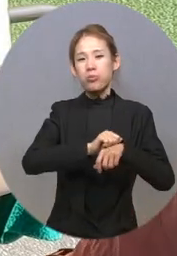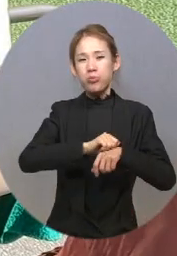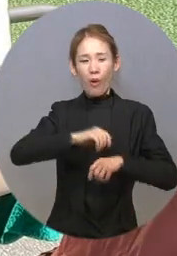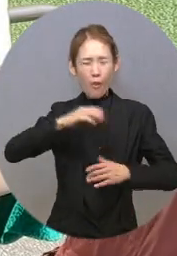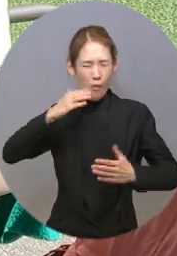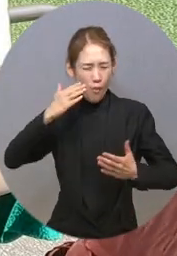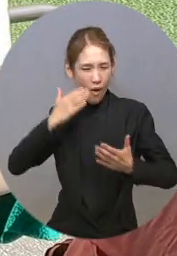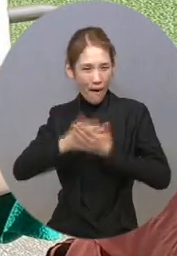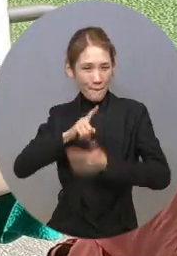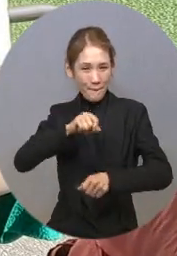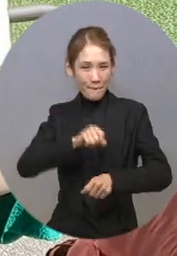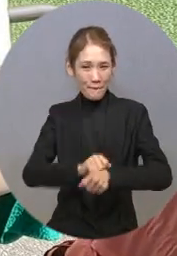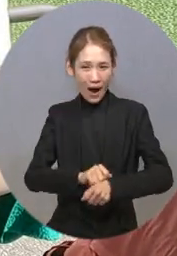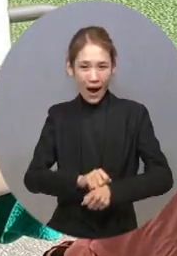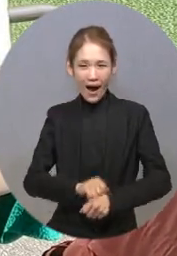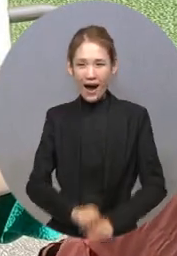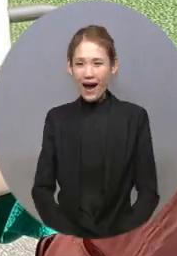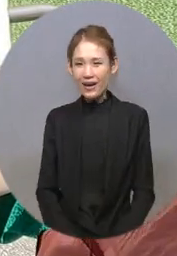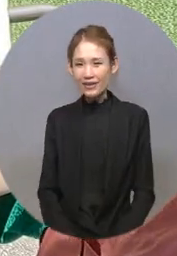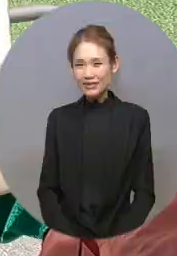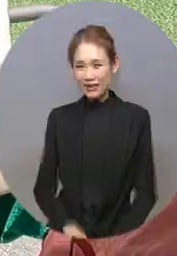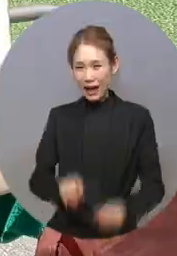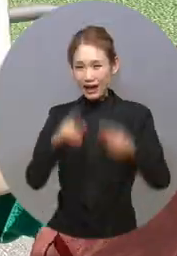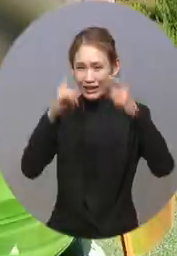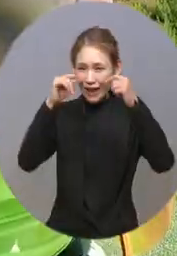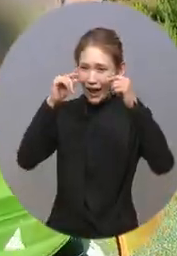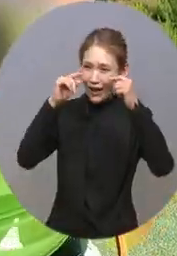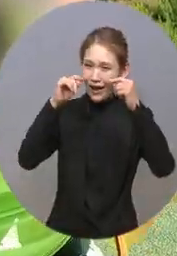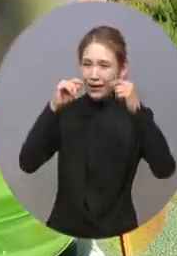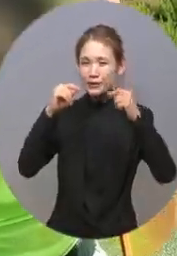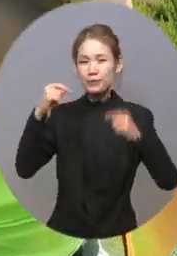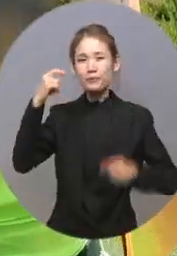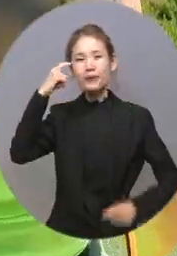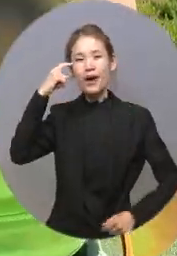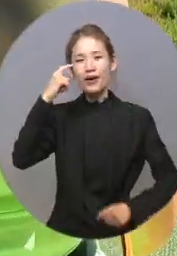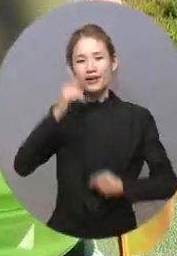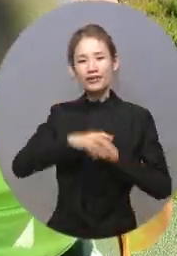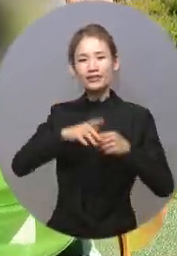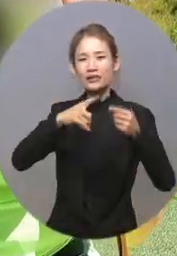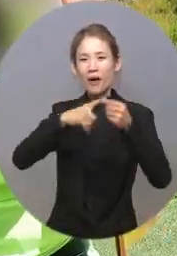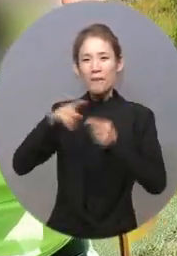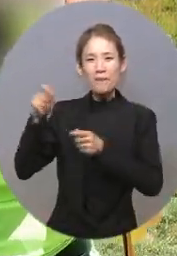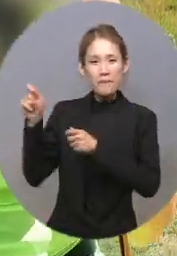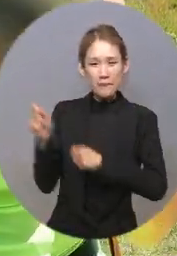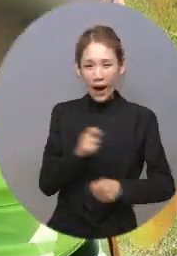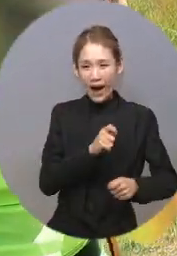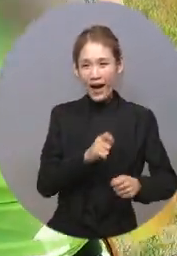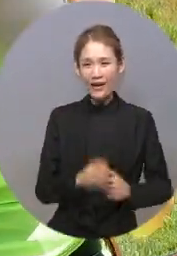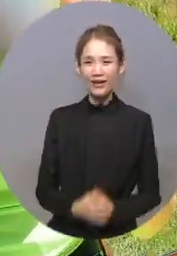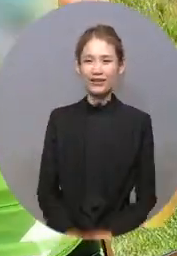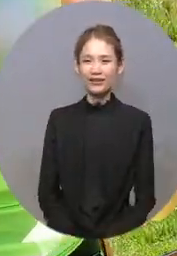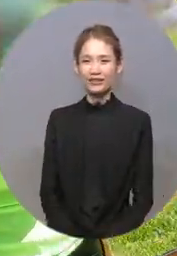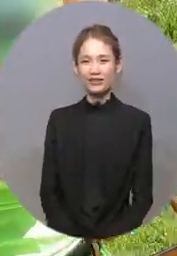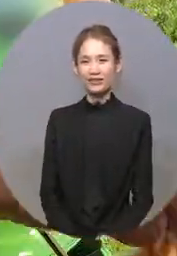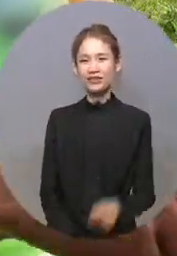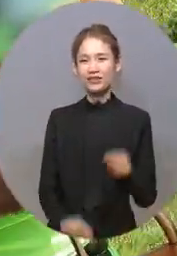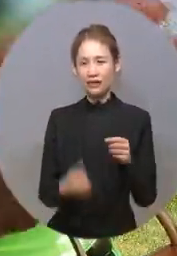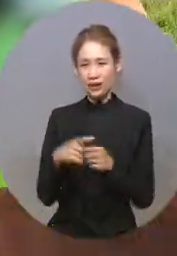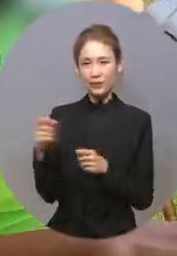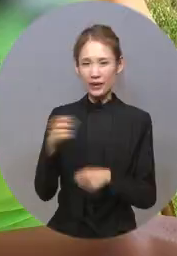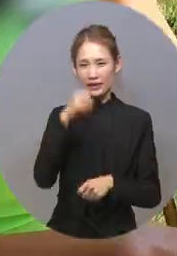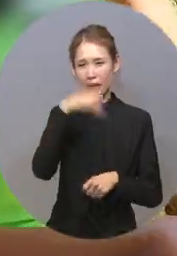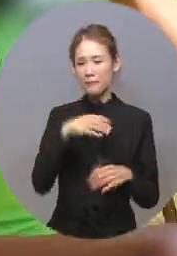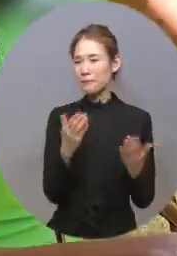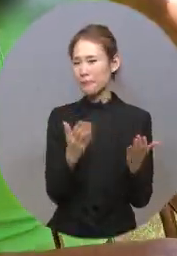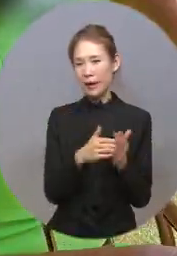쳤다. 야, 첫돌. 이렇게 긴장할 일이야, 이게? 그러니까. 첫돌 티샷이? 원래 첫돌은 그냥 대충 치고 쫑 보는 거